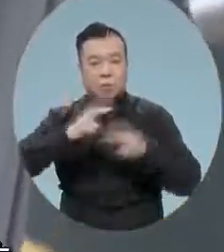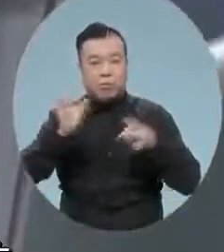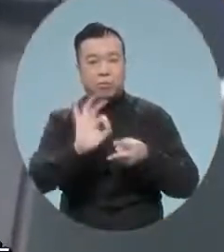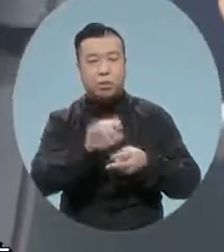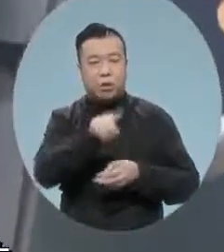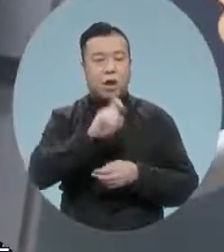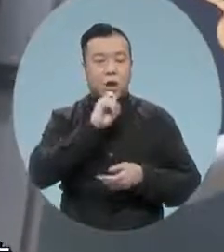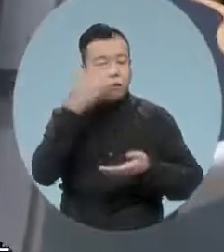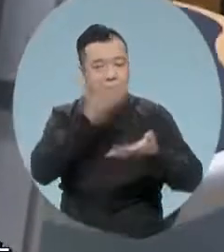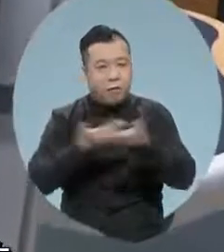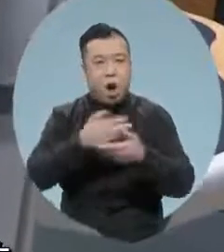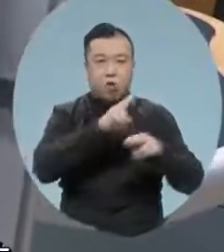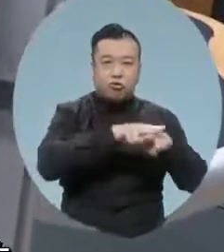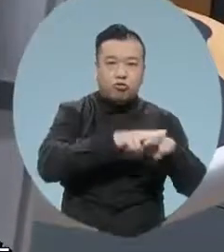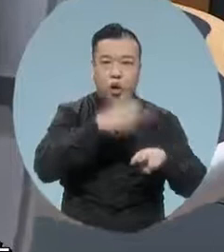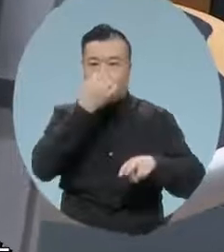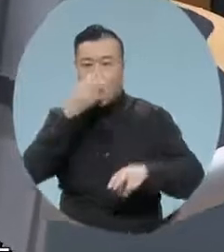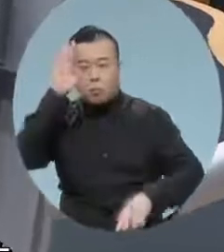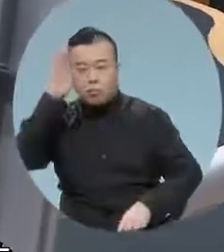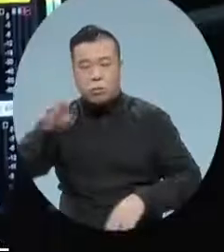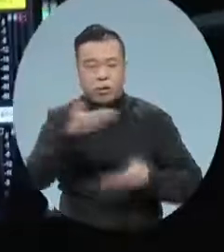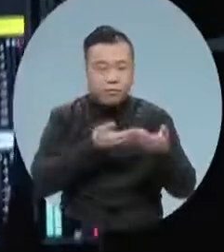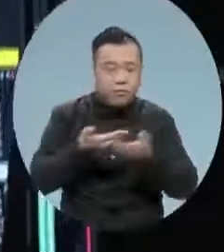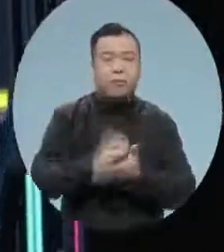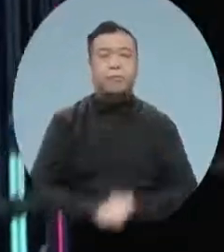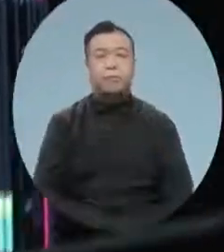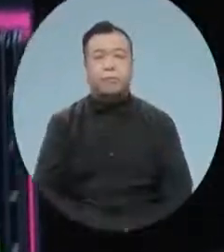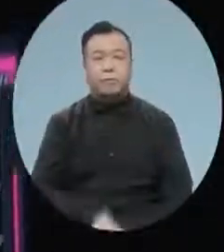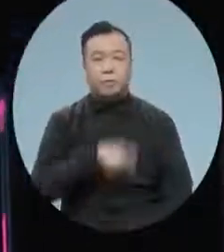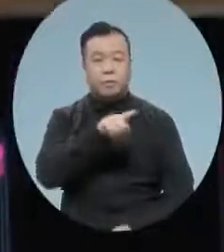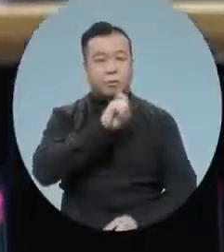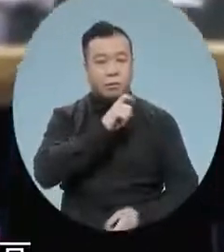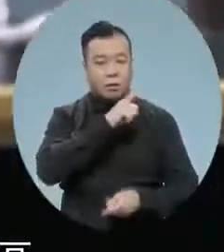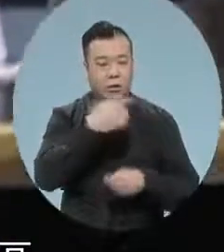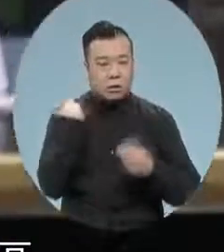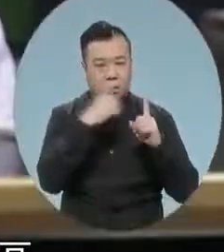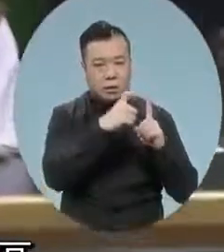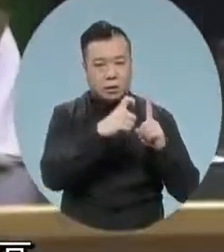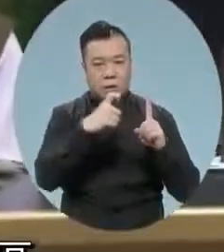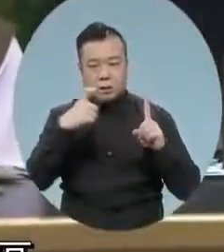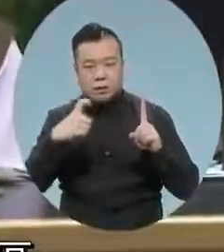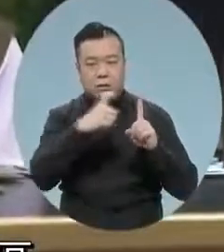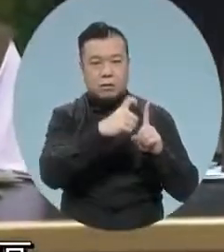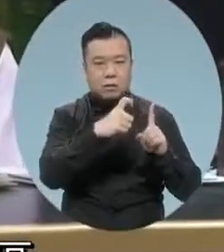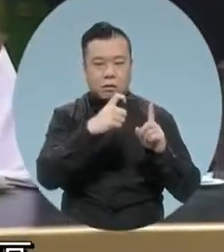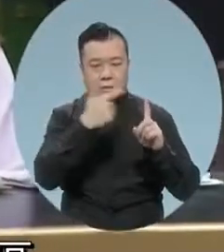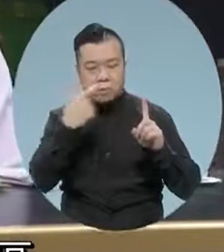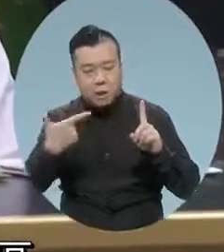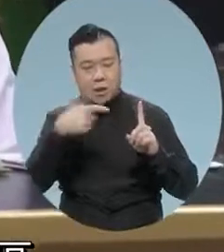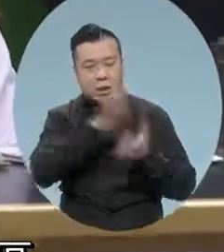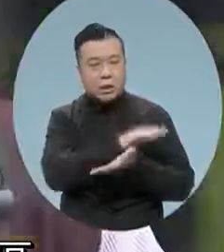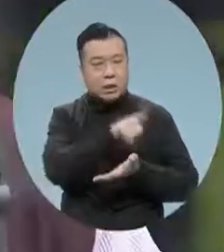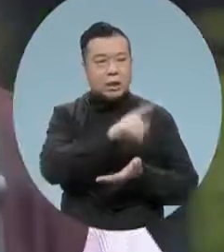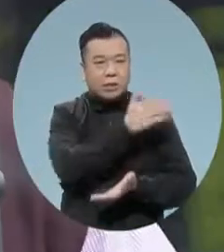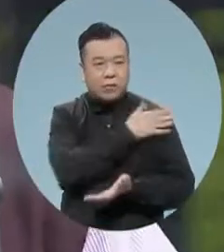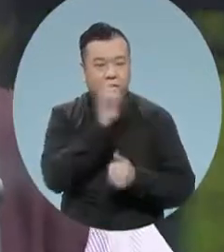享他对中国和香港未来的看法。在董建华年代，叶国华亦都曾经担任香港特别行